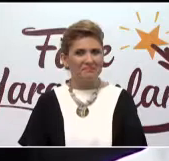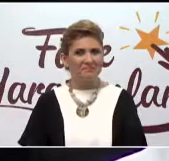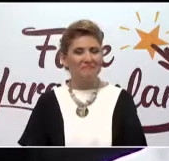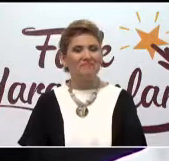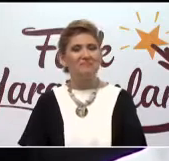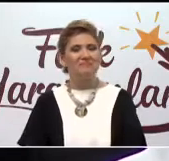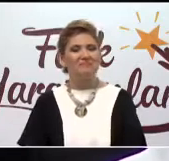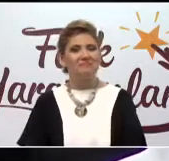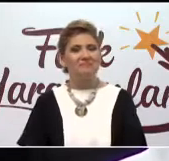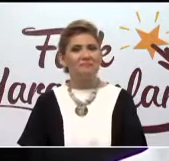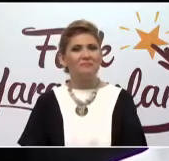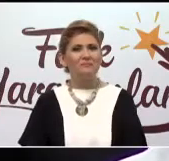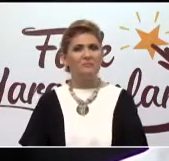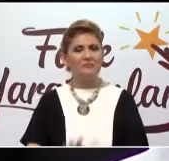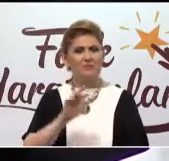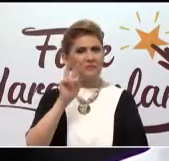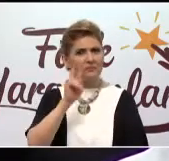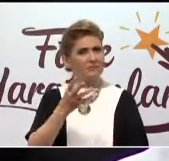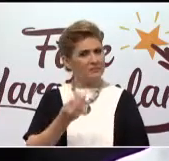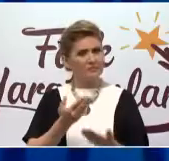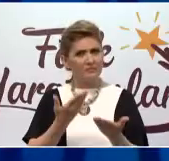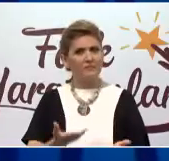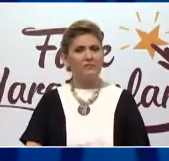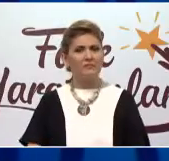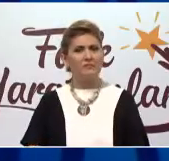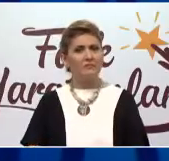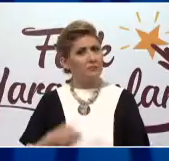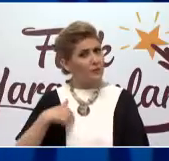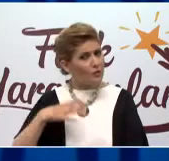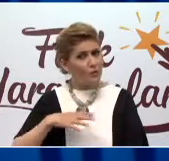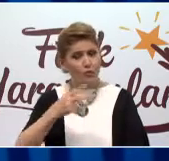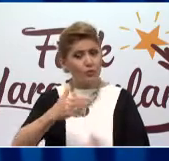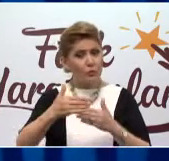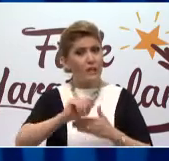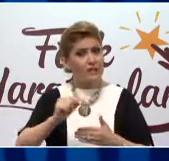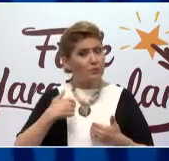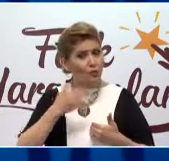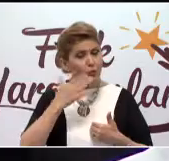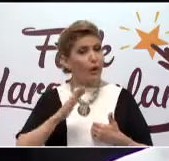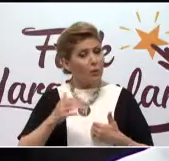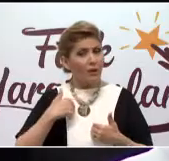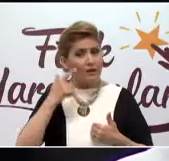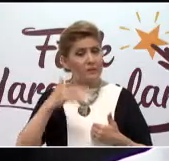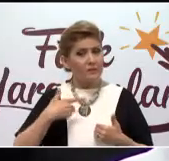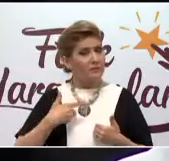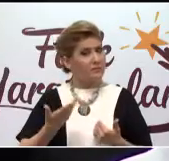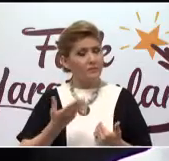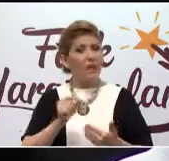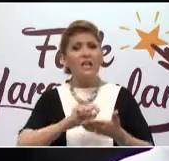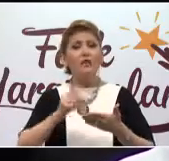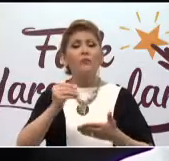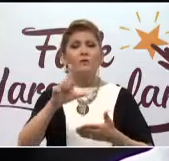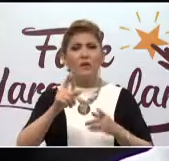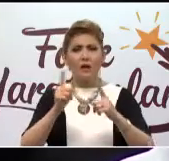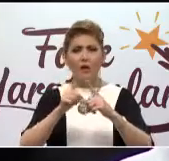Alırım da yani. Yok, bilmiyorum ne kadar ama yani böyle bir şeye katılmak isterim. 3 boyutlu yazıcım yok ama. Yazıcı çok olmasına gerek yok.